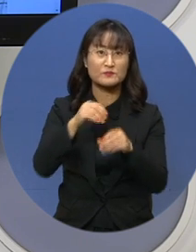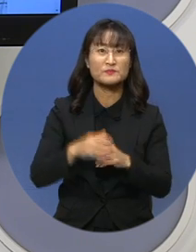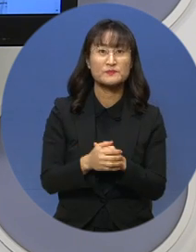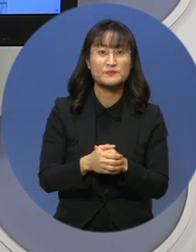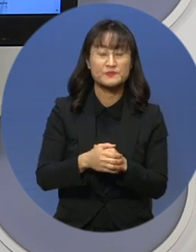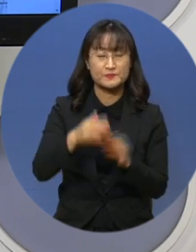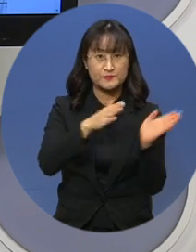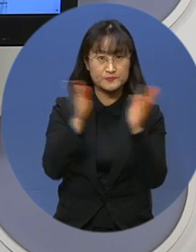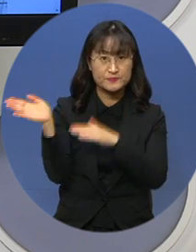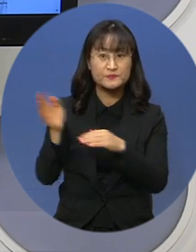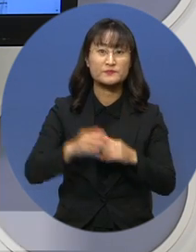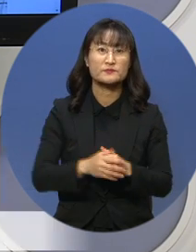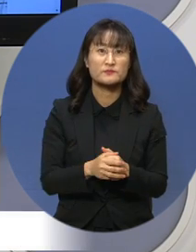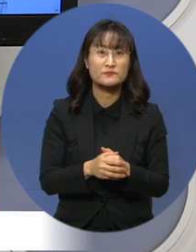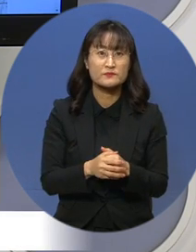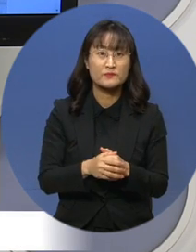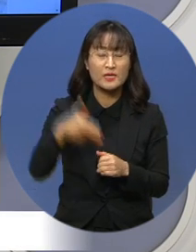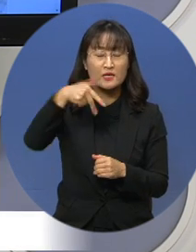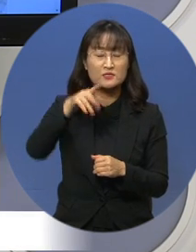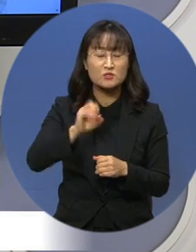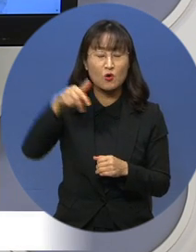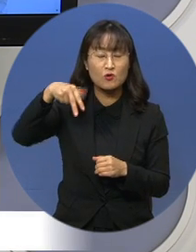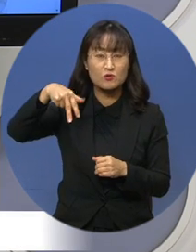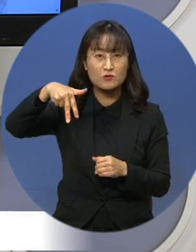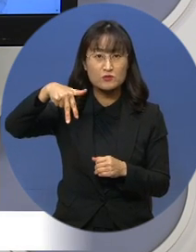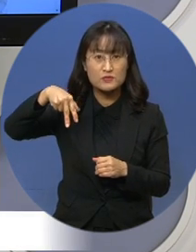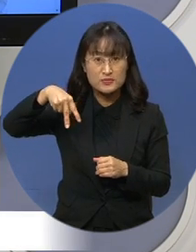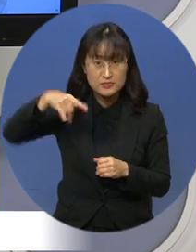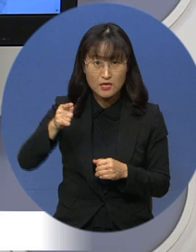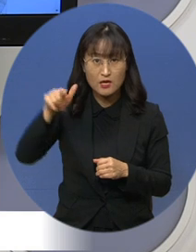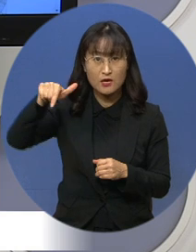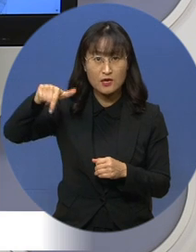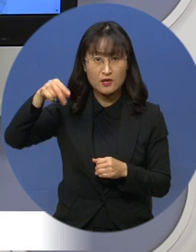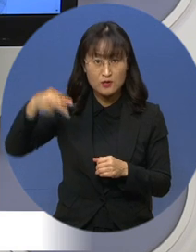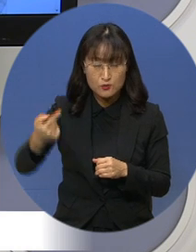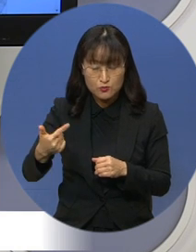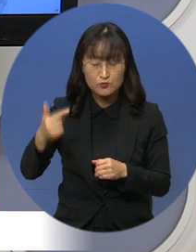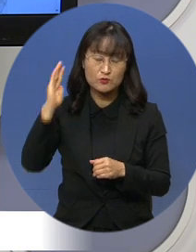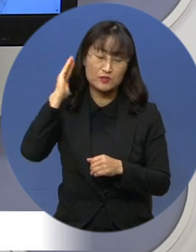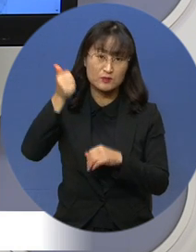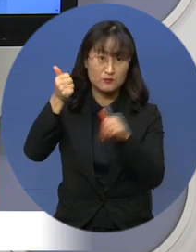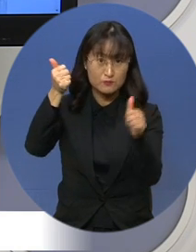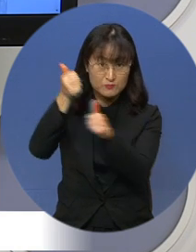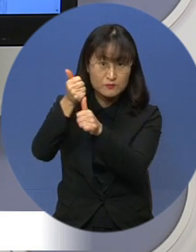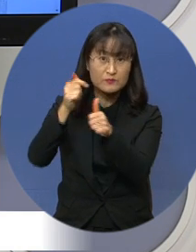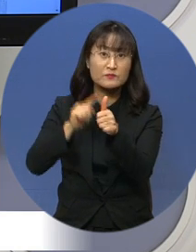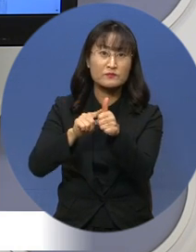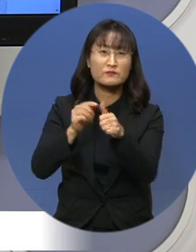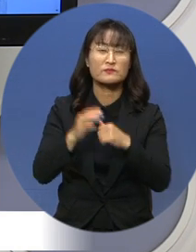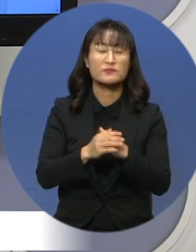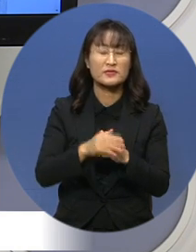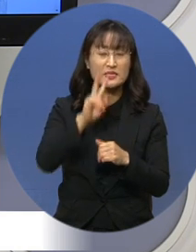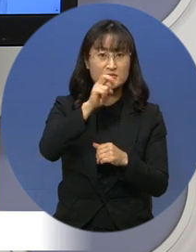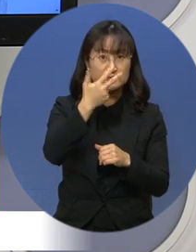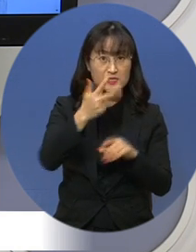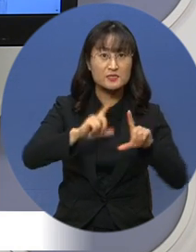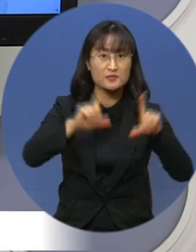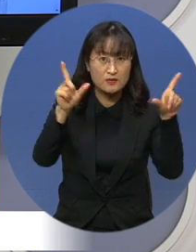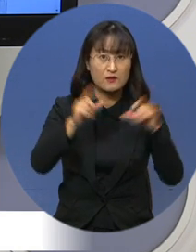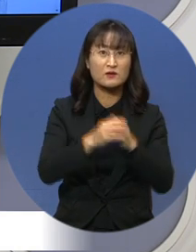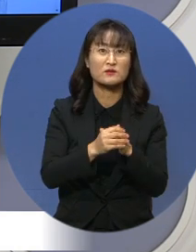다음 소식입니다 정세균 국무총리는 지난달 29일 서울 세종로 정부서울청사에서